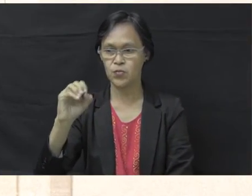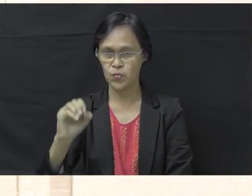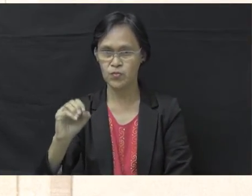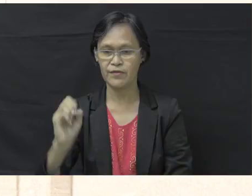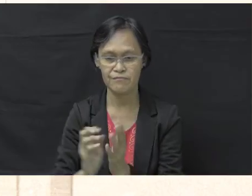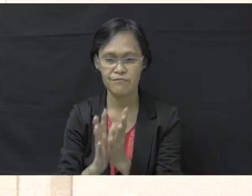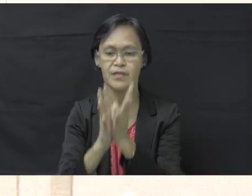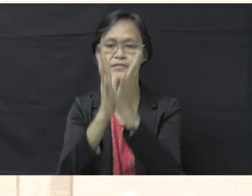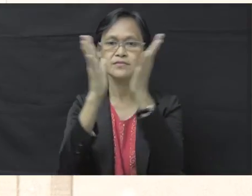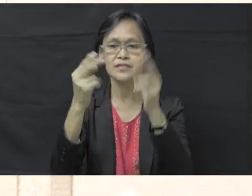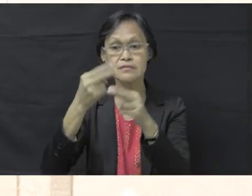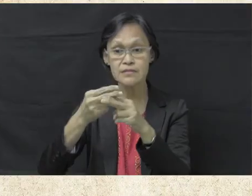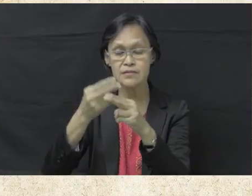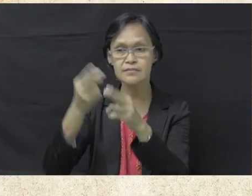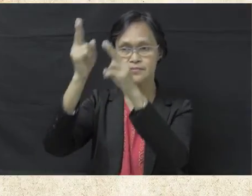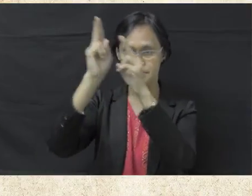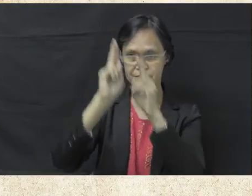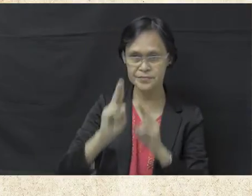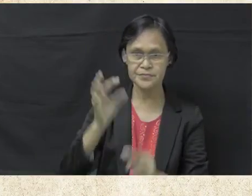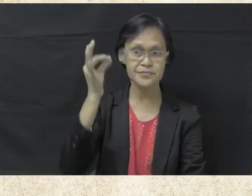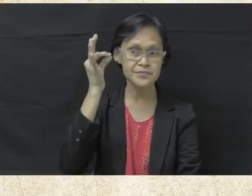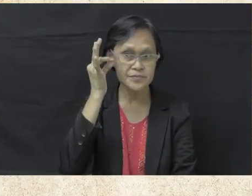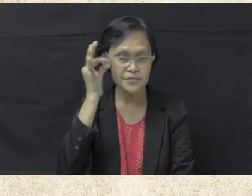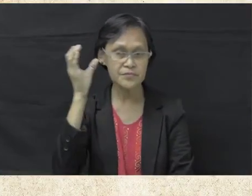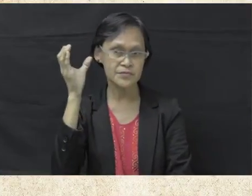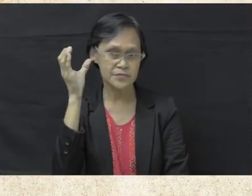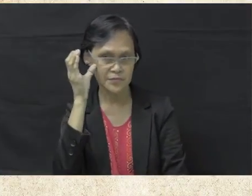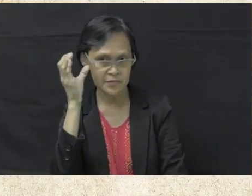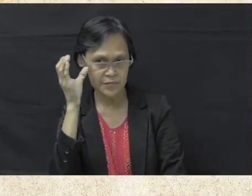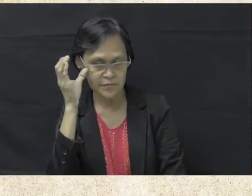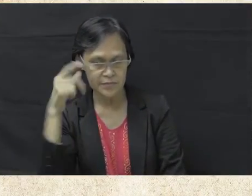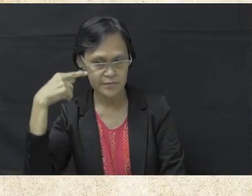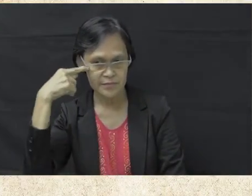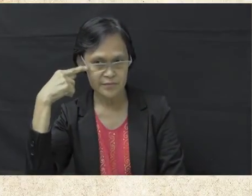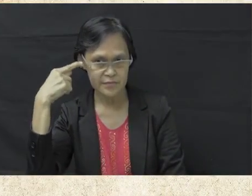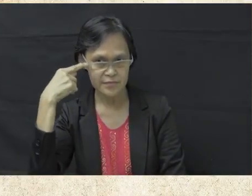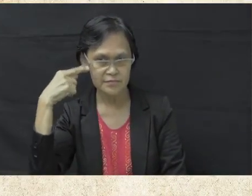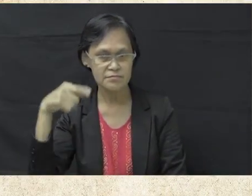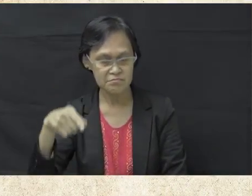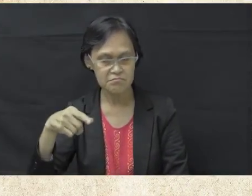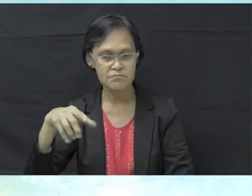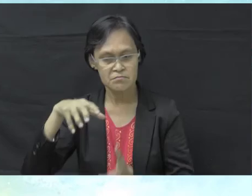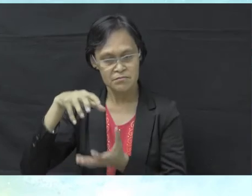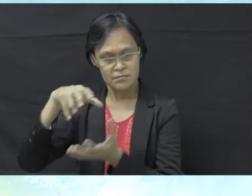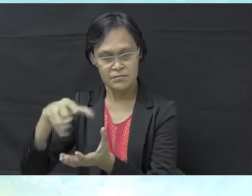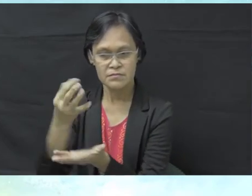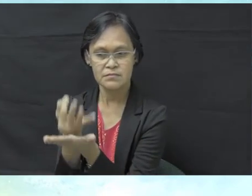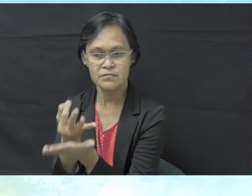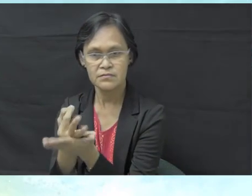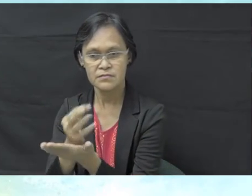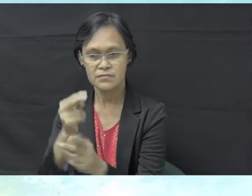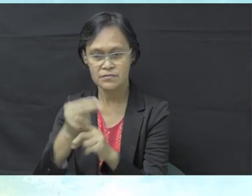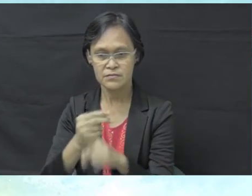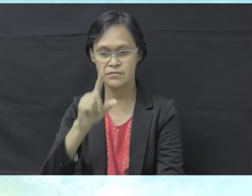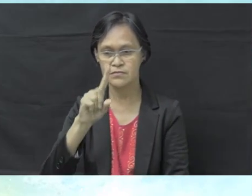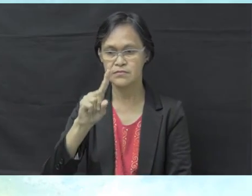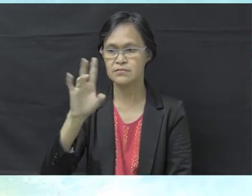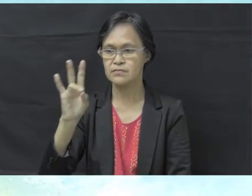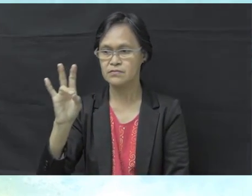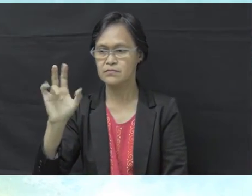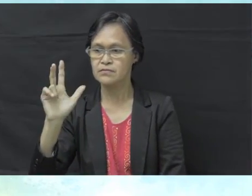na Carriedo Fountain na ipinangalan bilang parangal kay Francisco Carriedo y Peredo na naglaan ng pondo noong